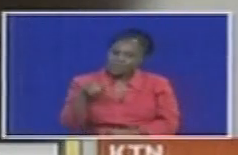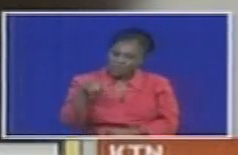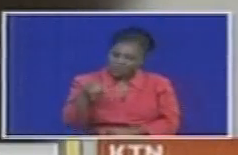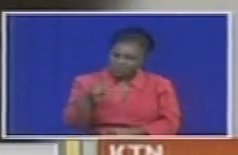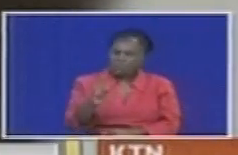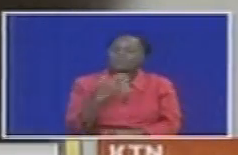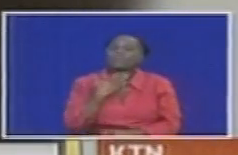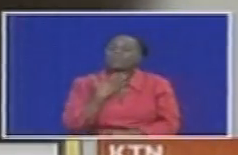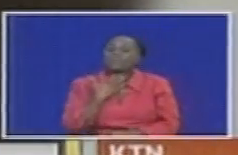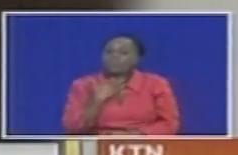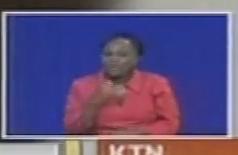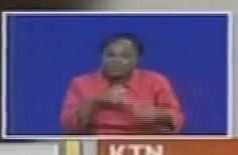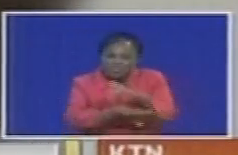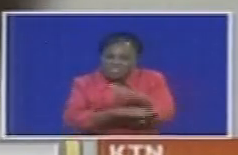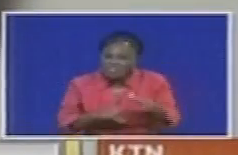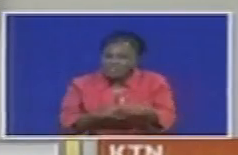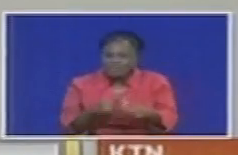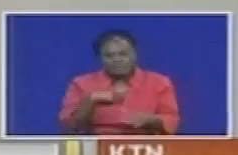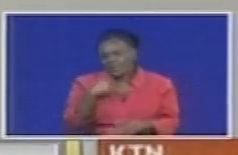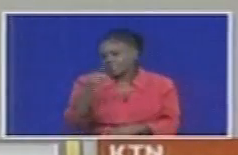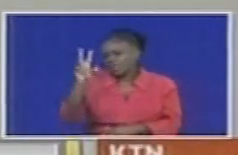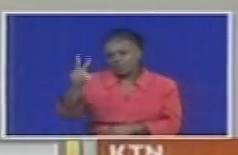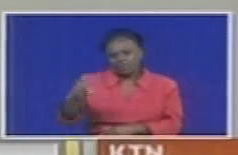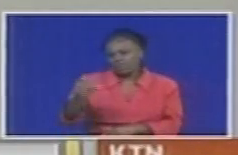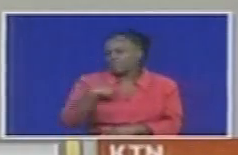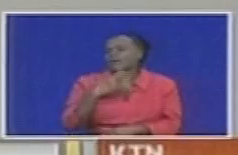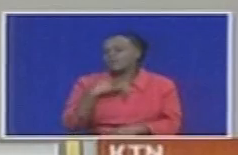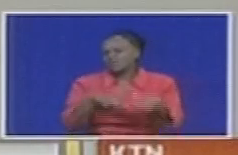unataka kuiba. Mimi nikamwambia mwalimu,